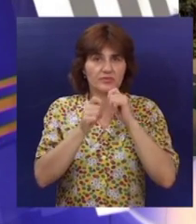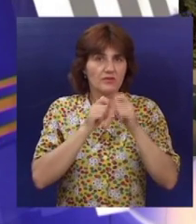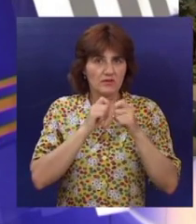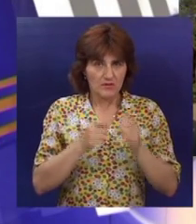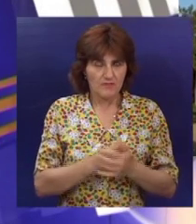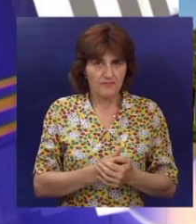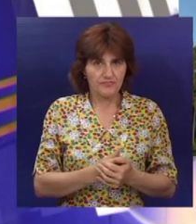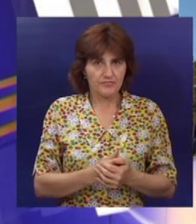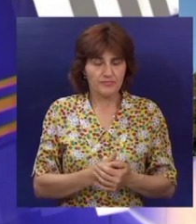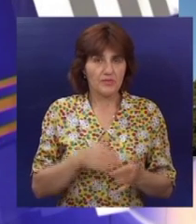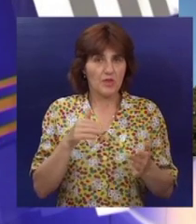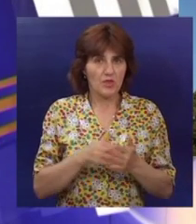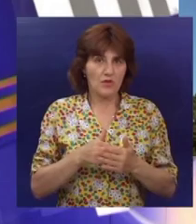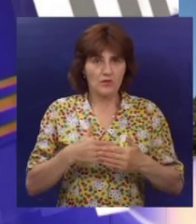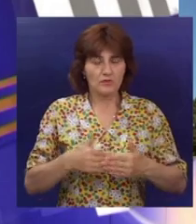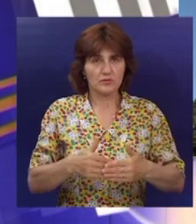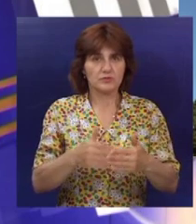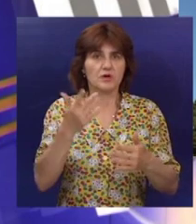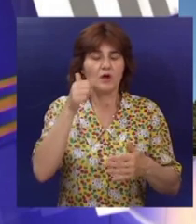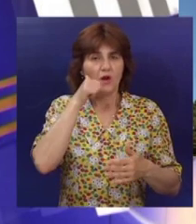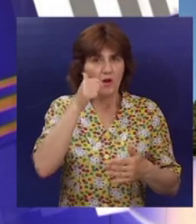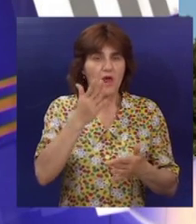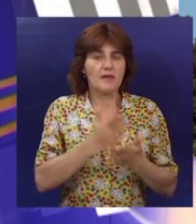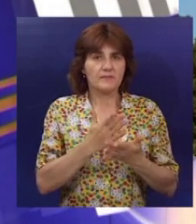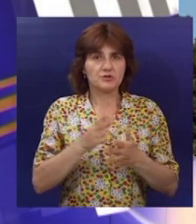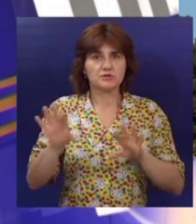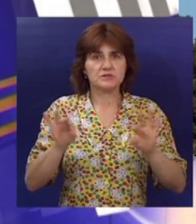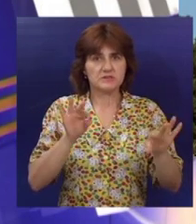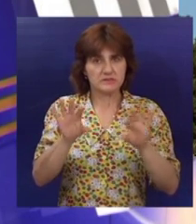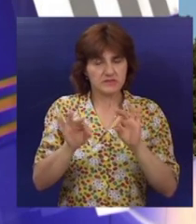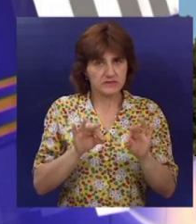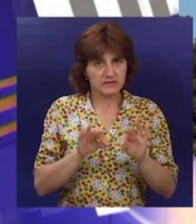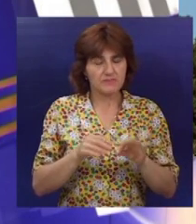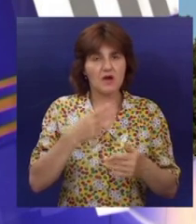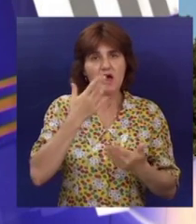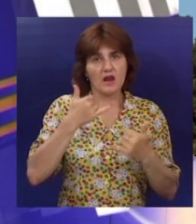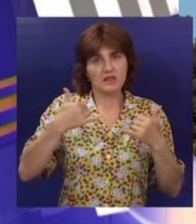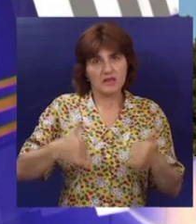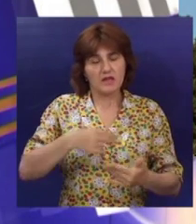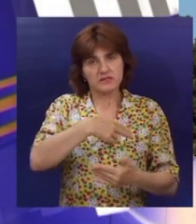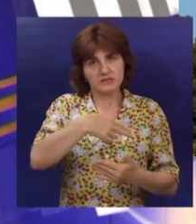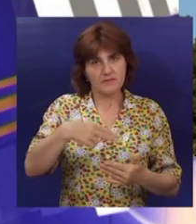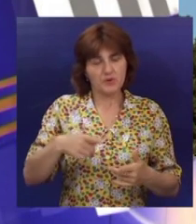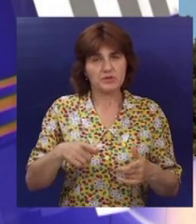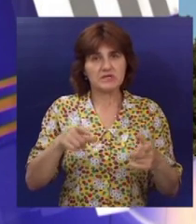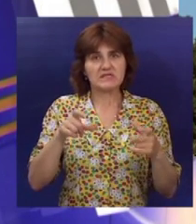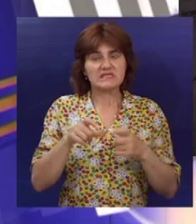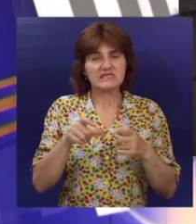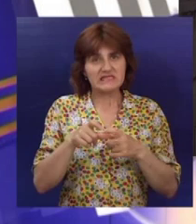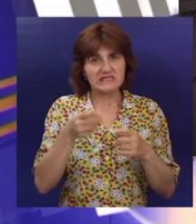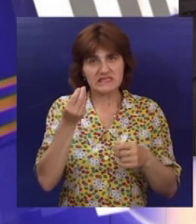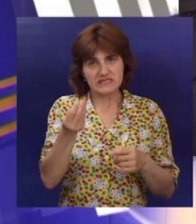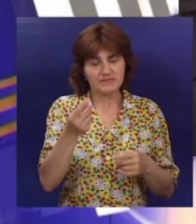Okupljena većina ima manje od mesec dana da izabere koji će ljudi obavljati funkcije izvršne vlasti. Sudeći po danas potpisanom, Srpska napredna